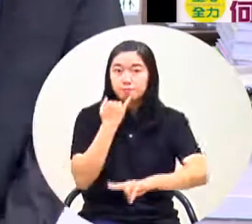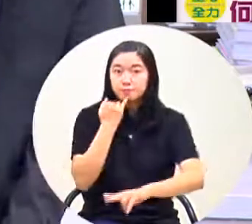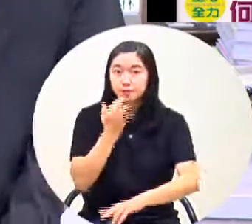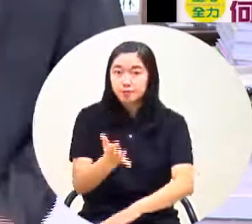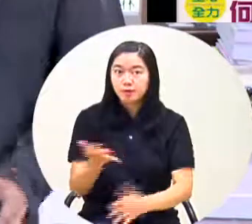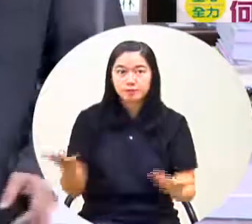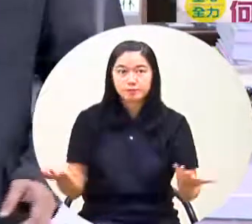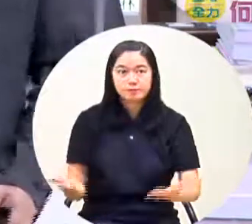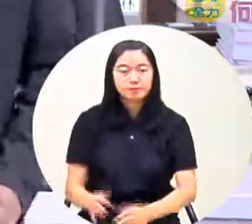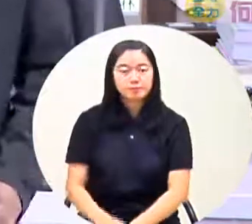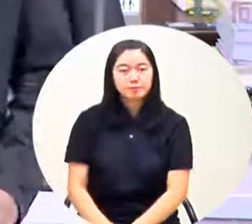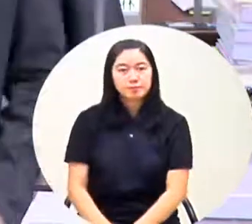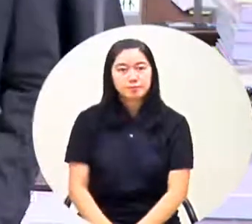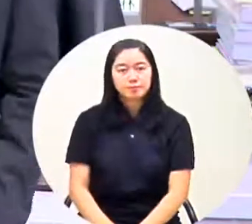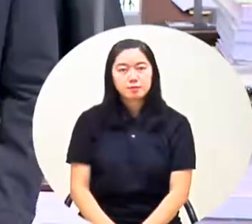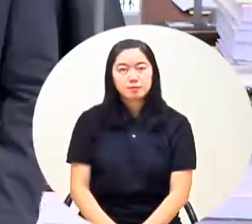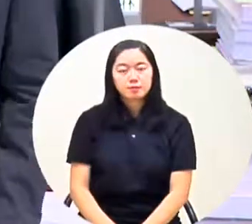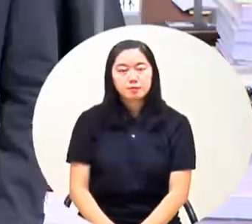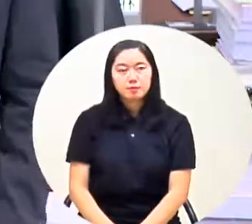请局长回答。